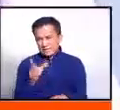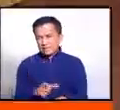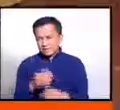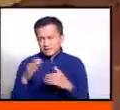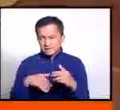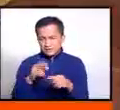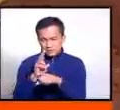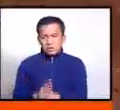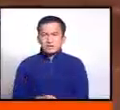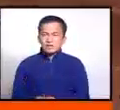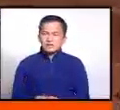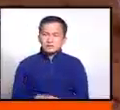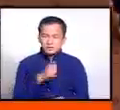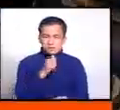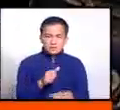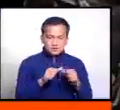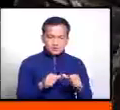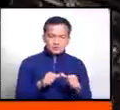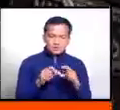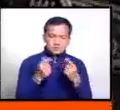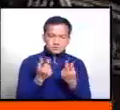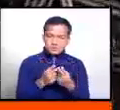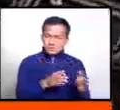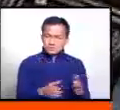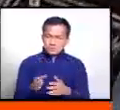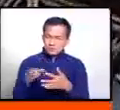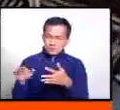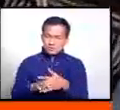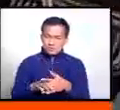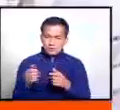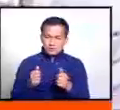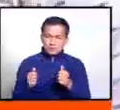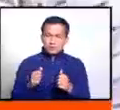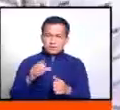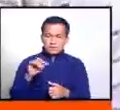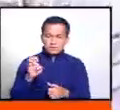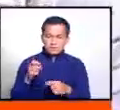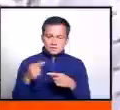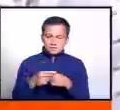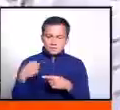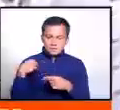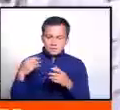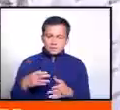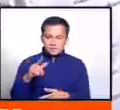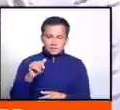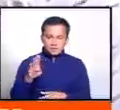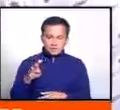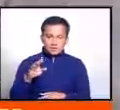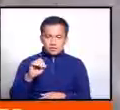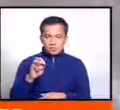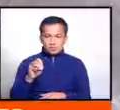usual. Hindi naman muna itinuloy ng mga grupo ang planong pagsampa ng administrative case laban sa mga opisyal ng LTFRB sa